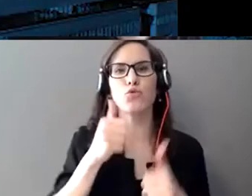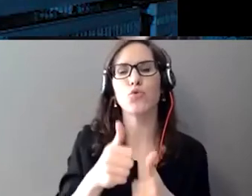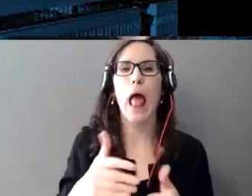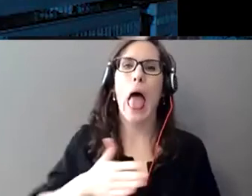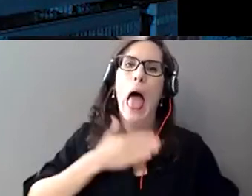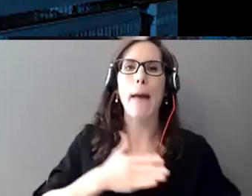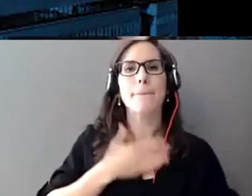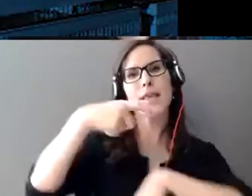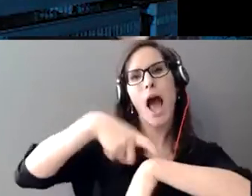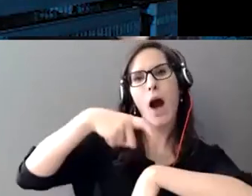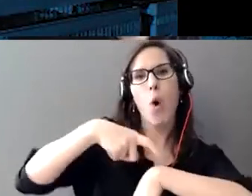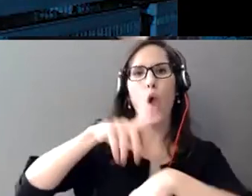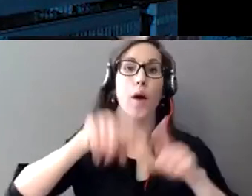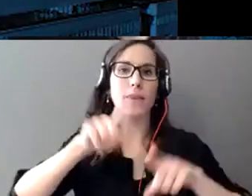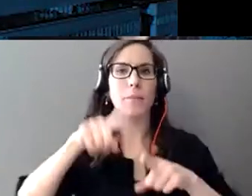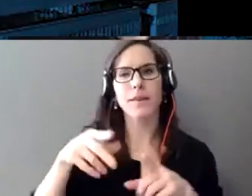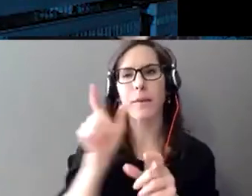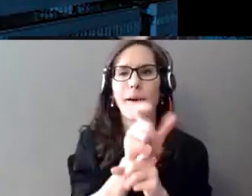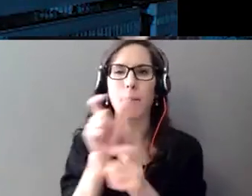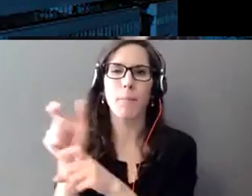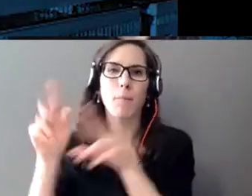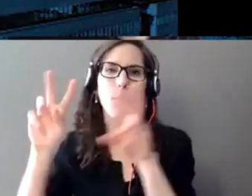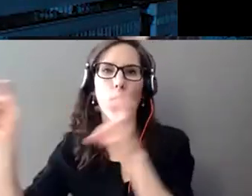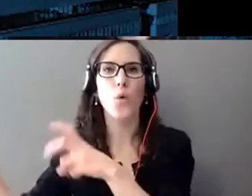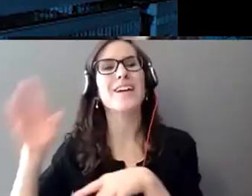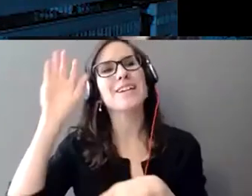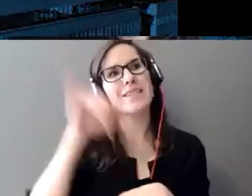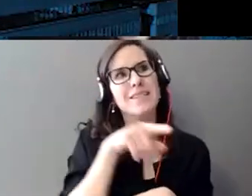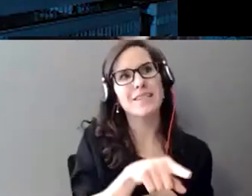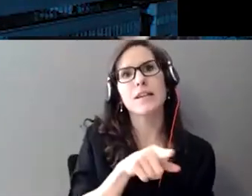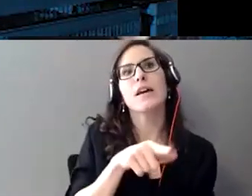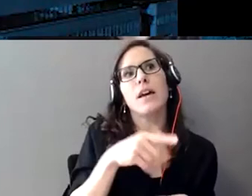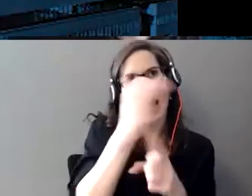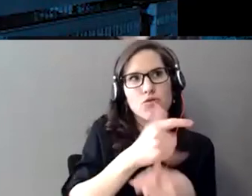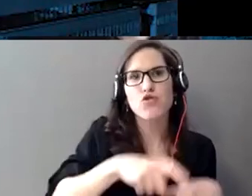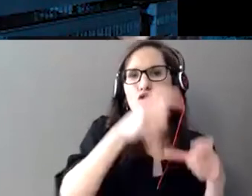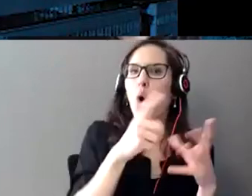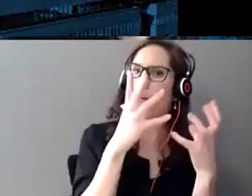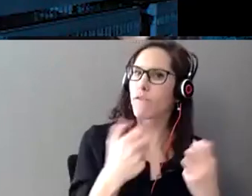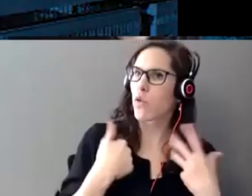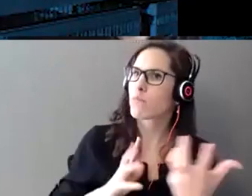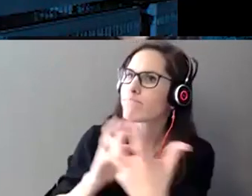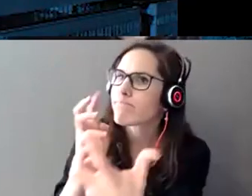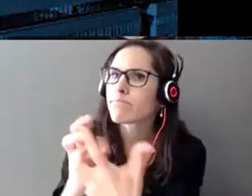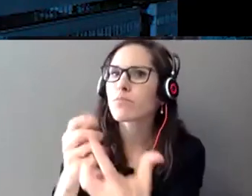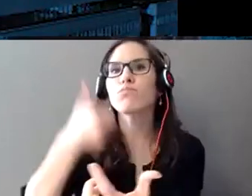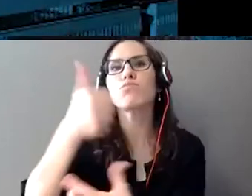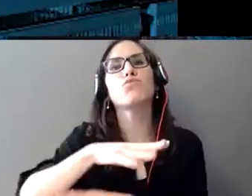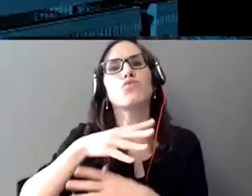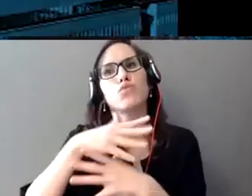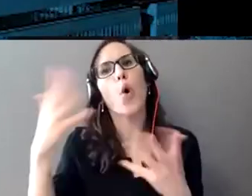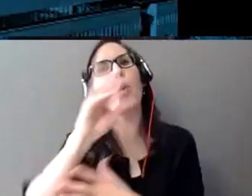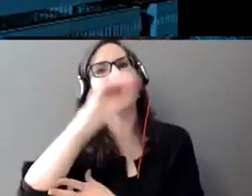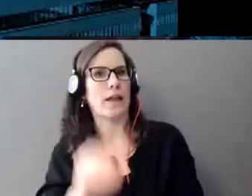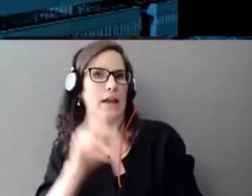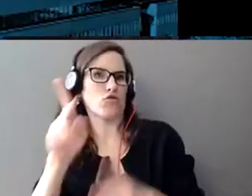c'est une volonté institutionnelle de répondre à un plus grand taux de population étudiante Merci beaucoup